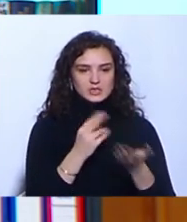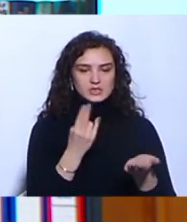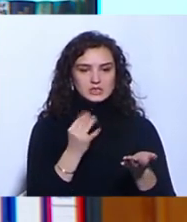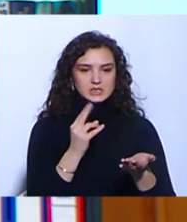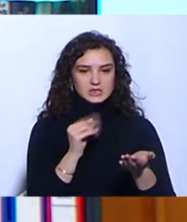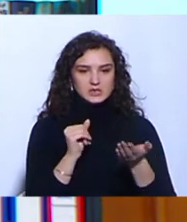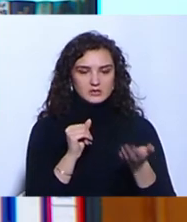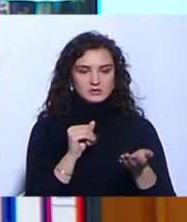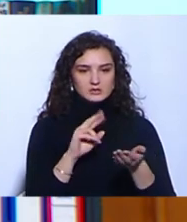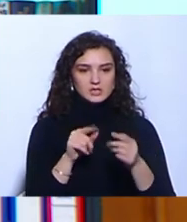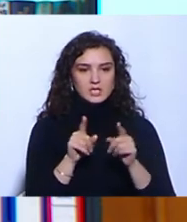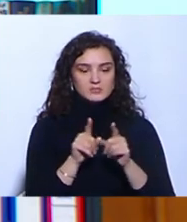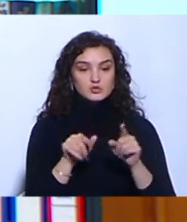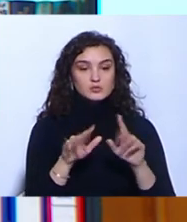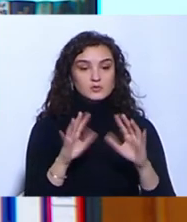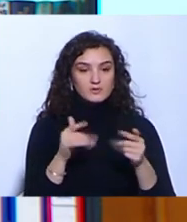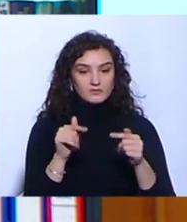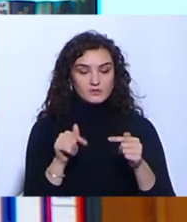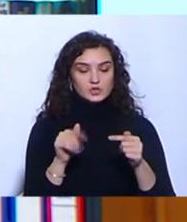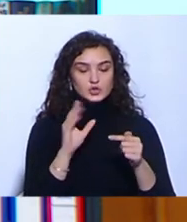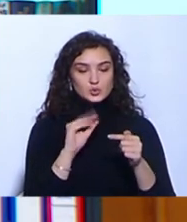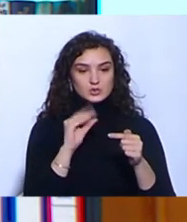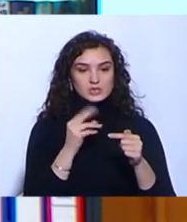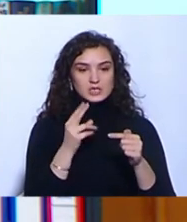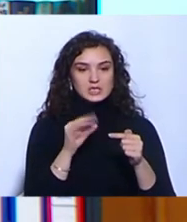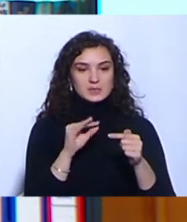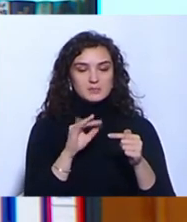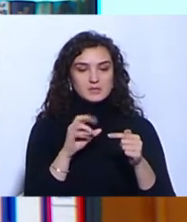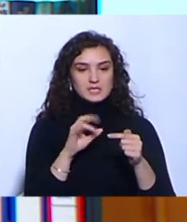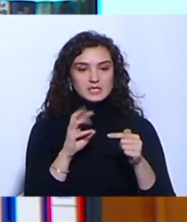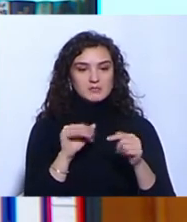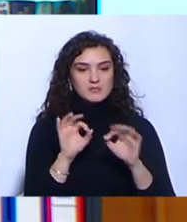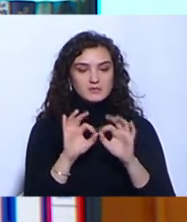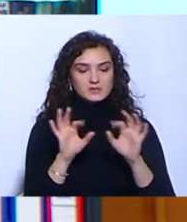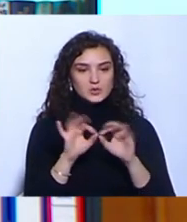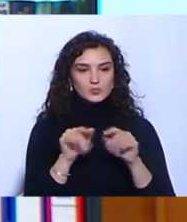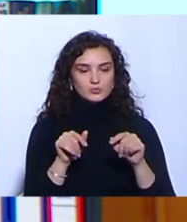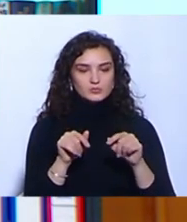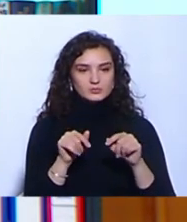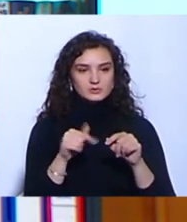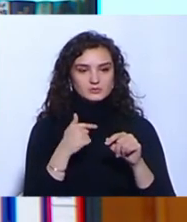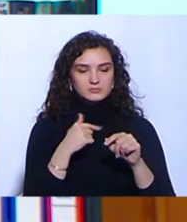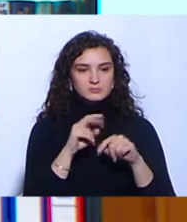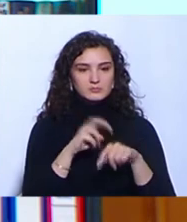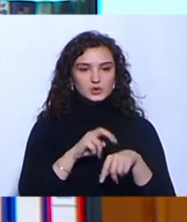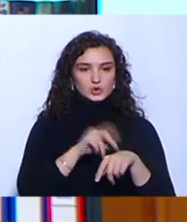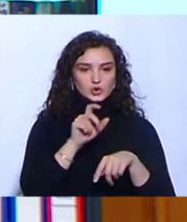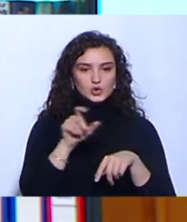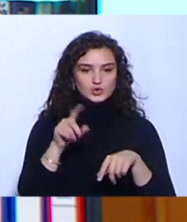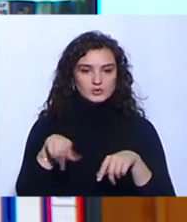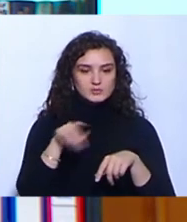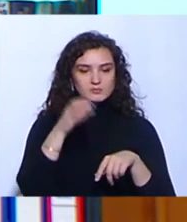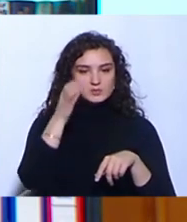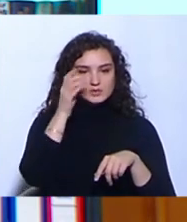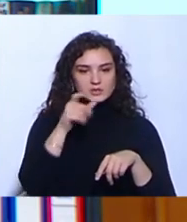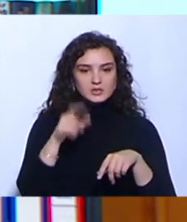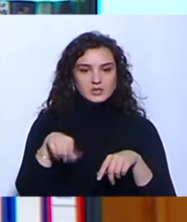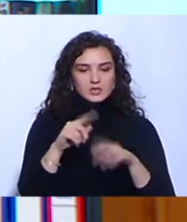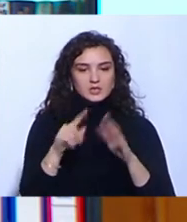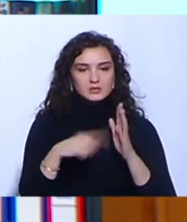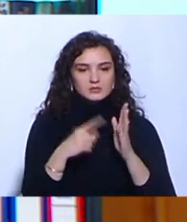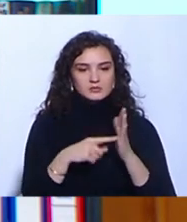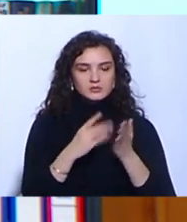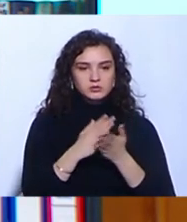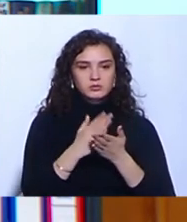ცილა. და ასეთ შემთხვევაში, როდესაც ლიმფედემაზე ვლაპარაკობთ, მედიკოსებს, მეცნიერებს გაუჩნდათ